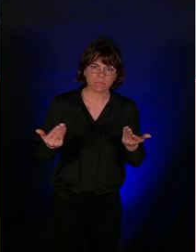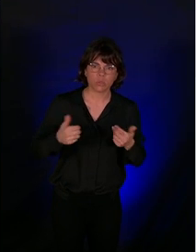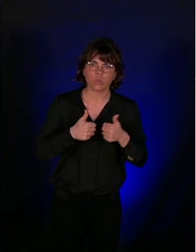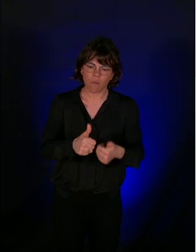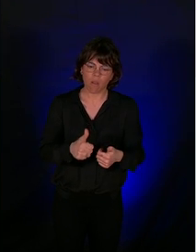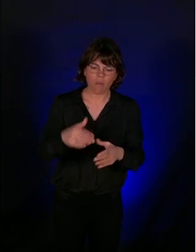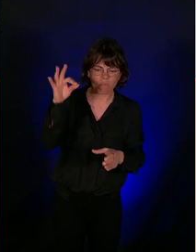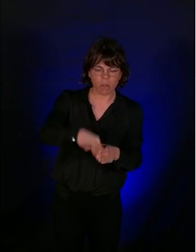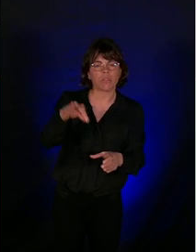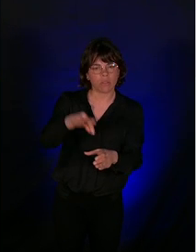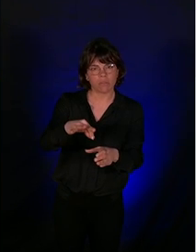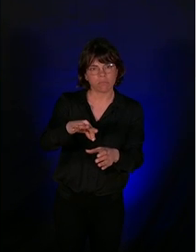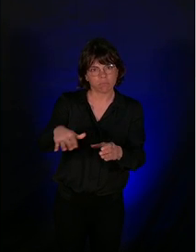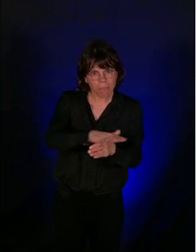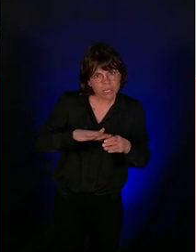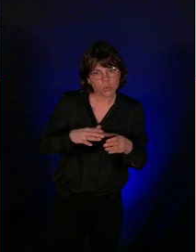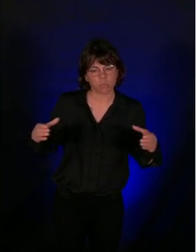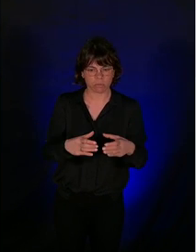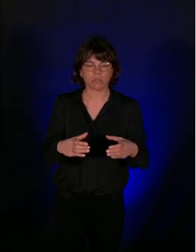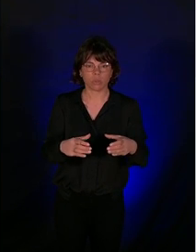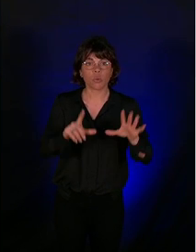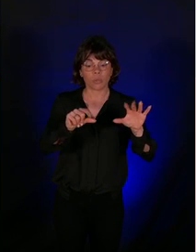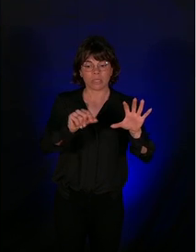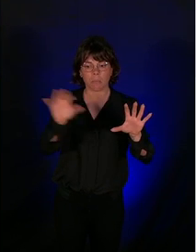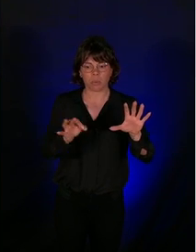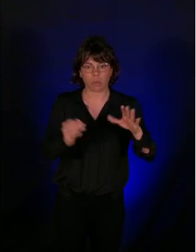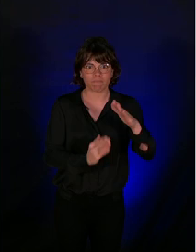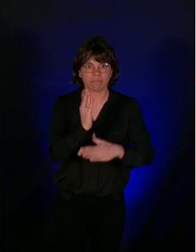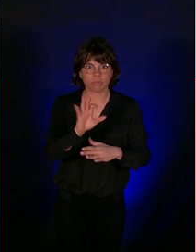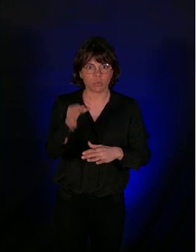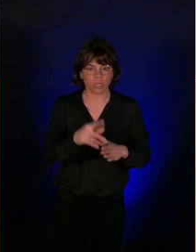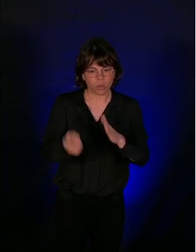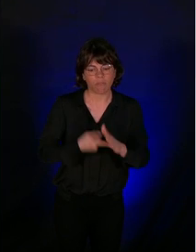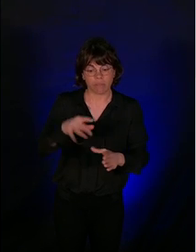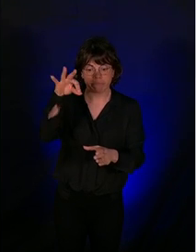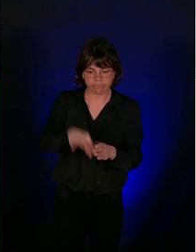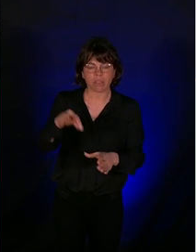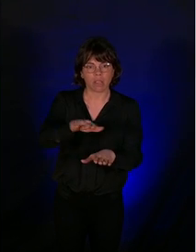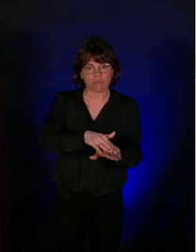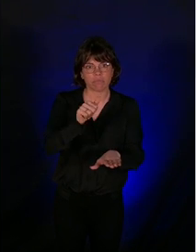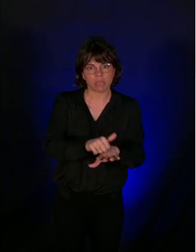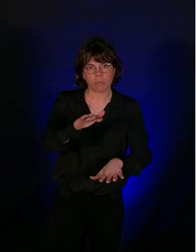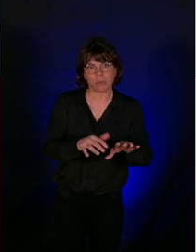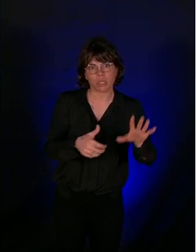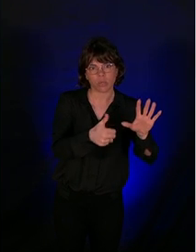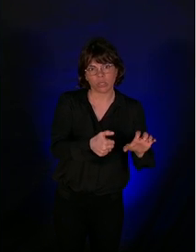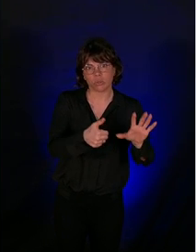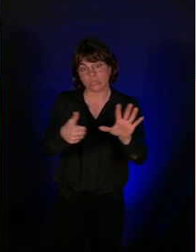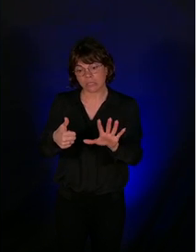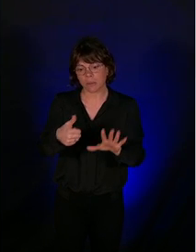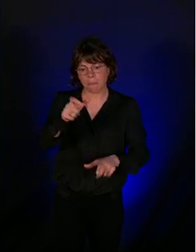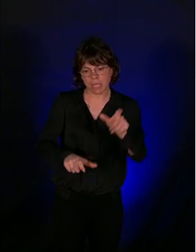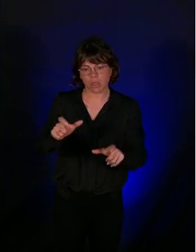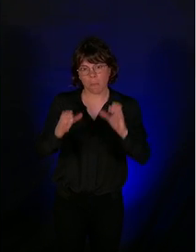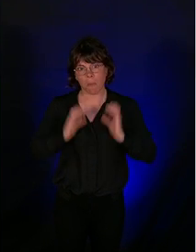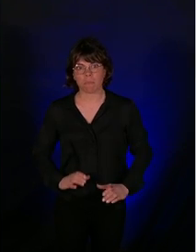CCN qui a plus de 70 % à de nouveau voté pour une liste entre 60 et 66 membres